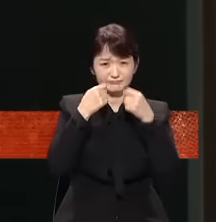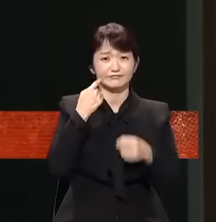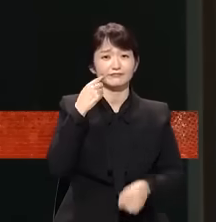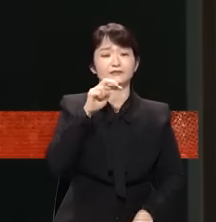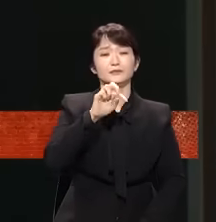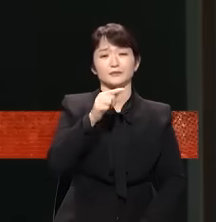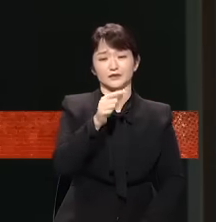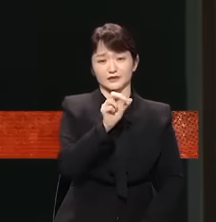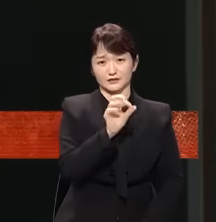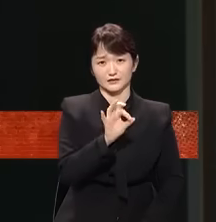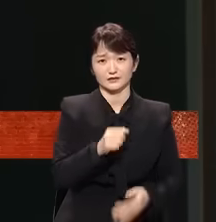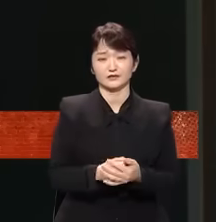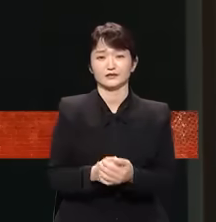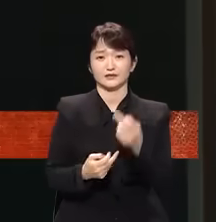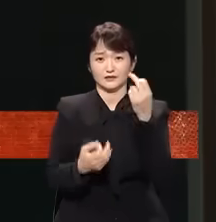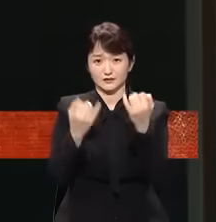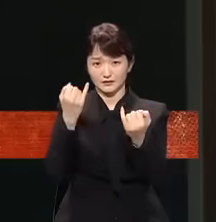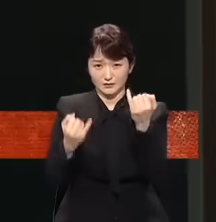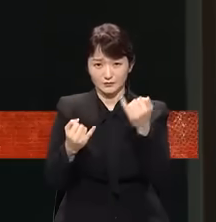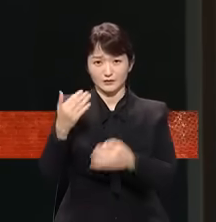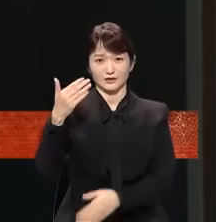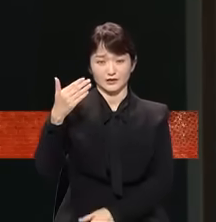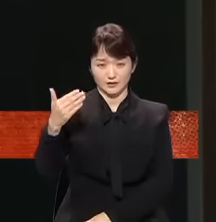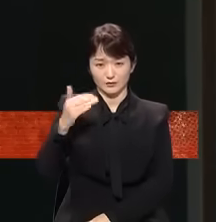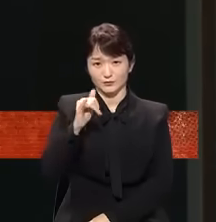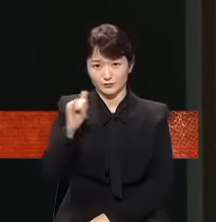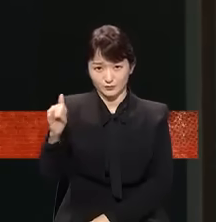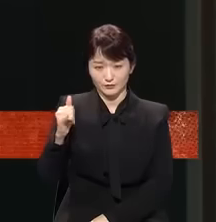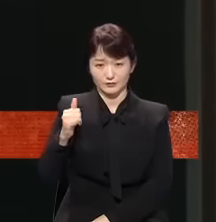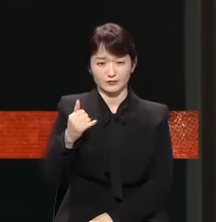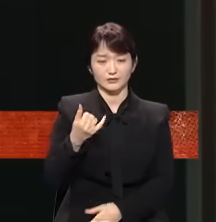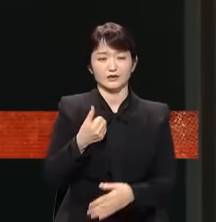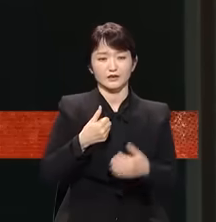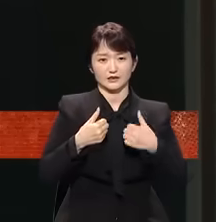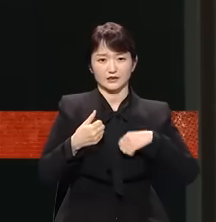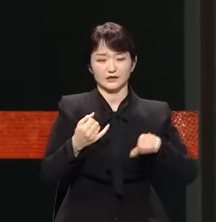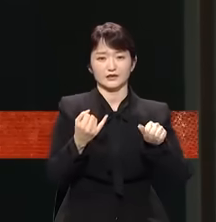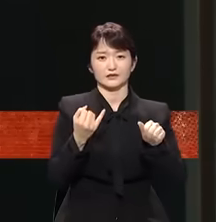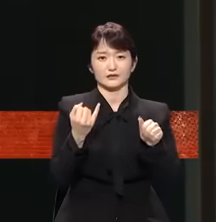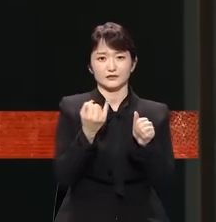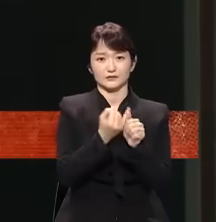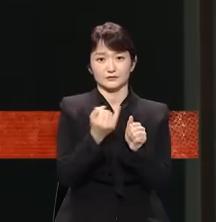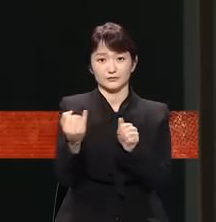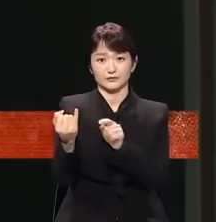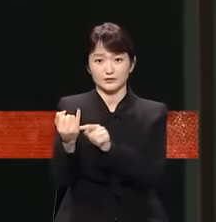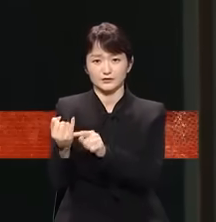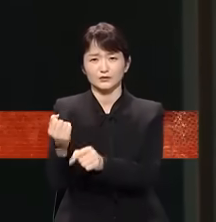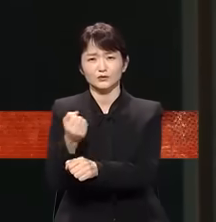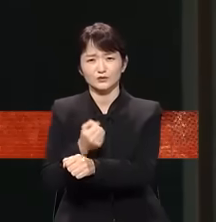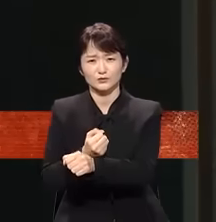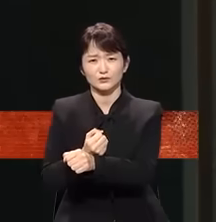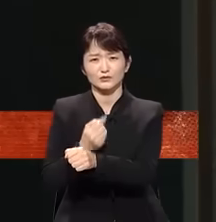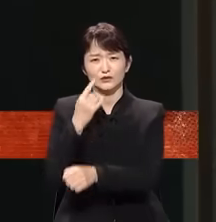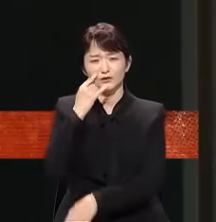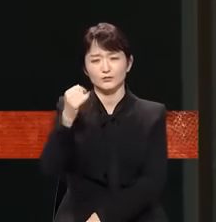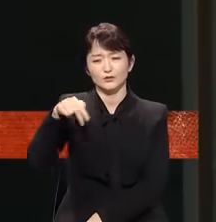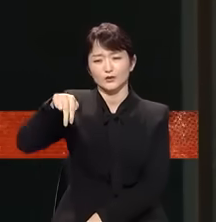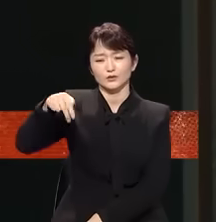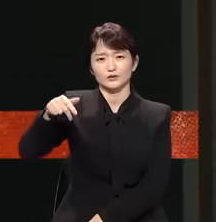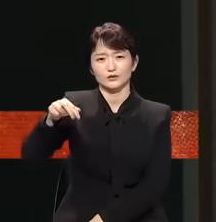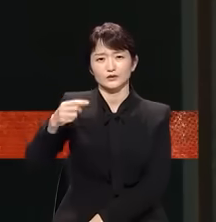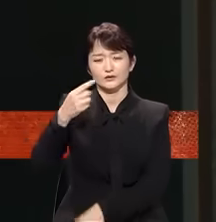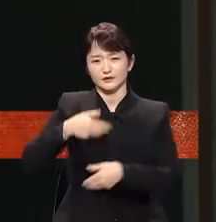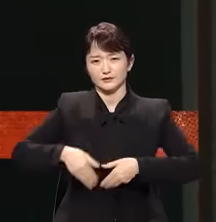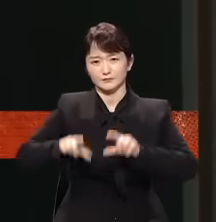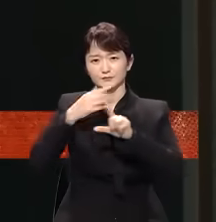황님 아남매 만 며느리로 시집와서 딸만 다섯 낳고 고생하신 우리 엄마 조정래 여사의 생신 축하해 주세요 하신 권세라